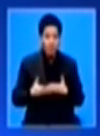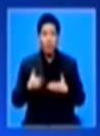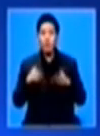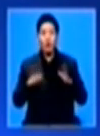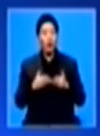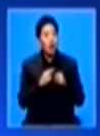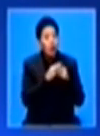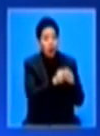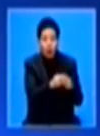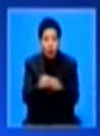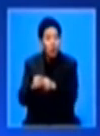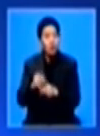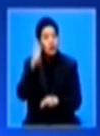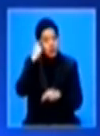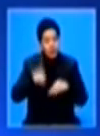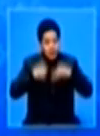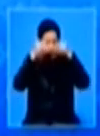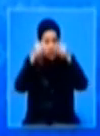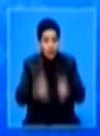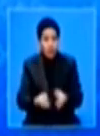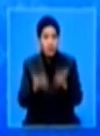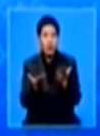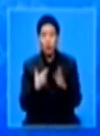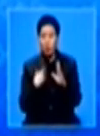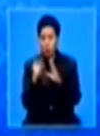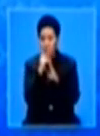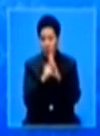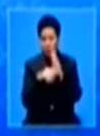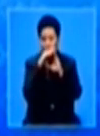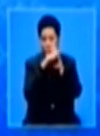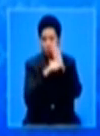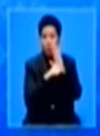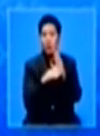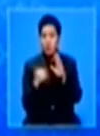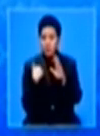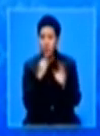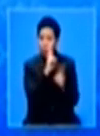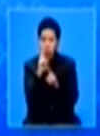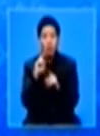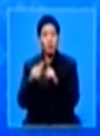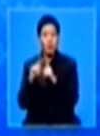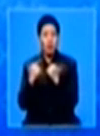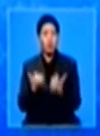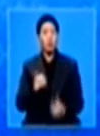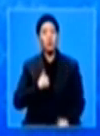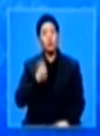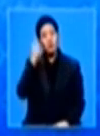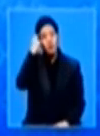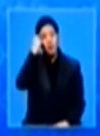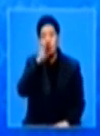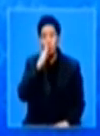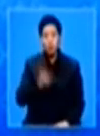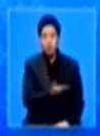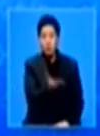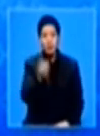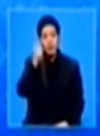ที่ในระดับท้องถิ่นว่ารัฐบาลจะลดการศึกษาฟรี15ปียกเลิกการใช้บัตรทองจะให้คสช.เข้